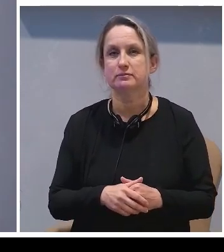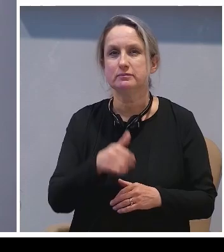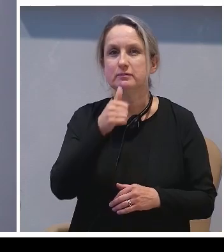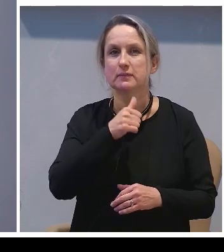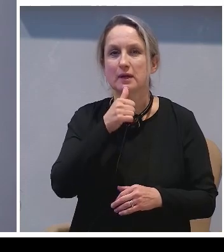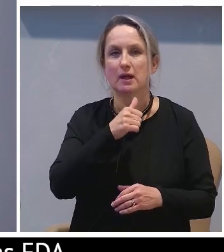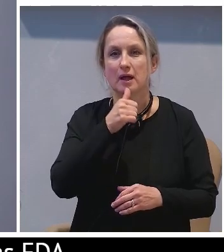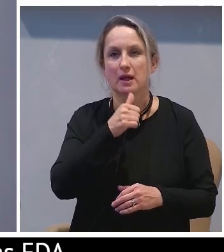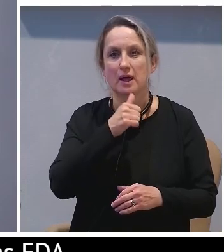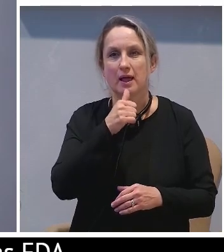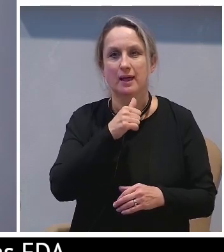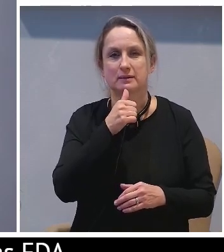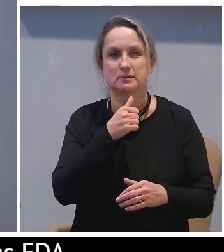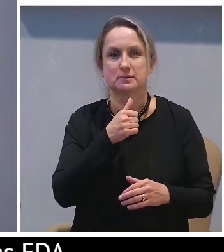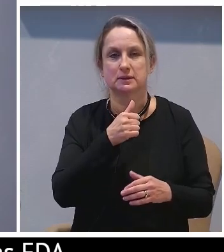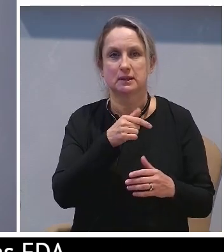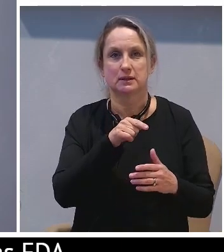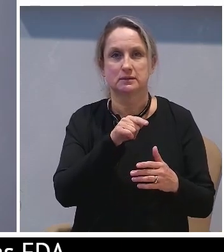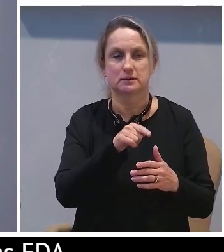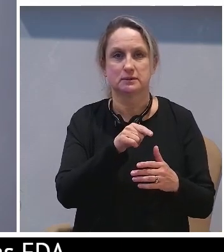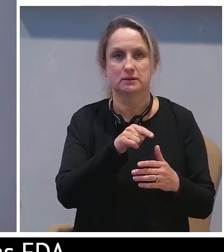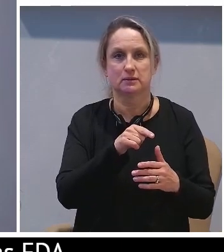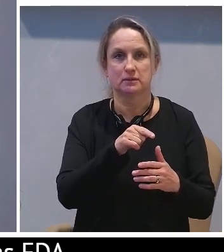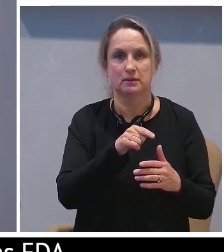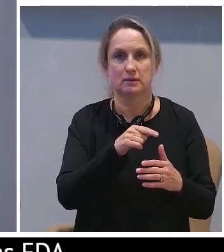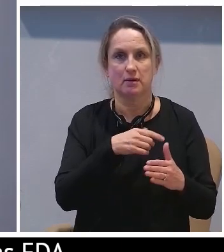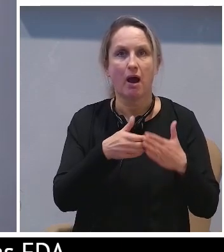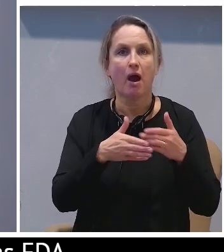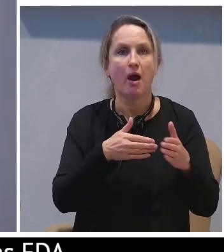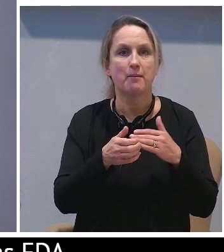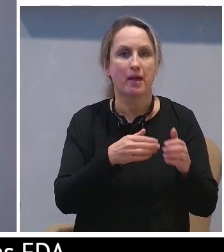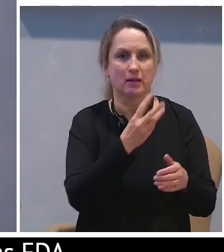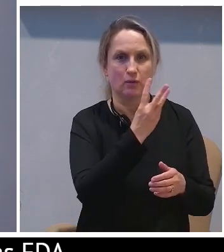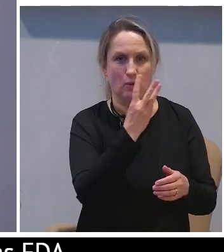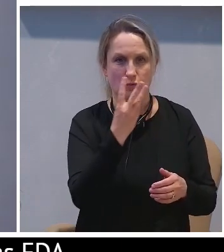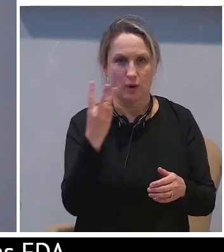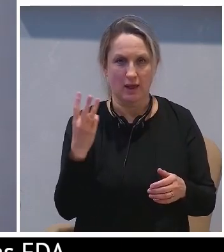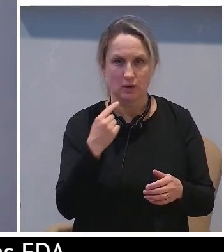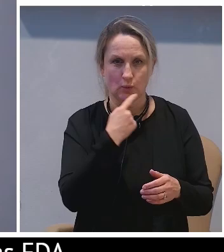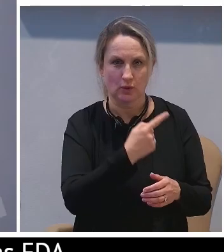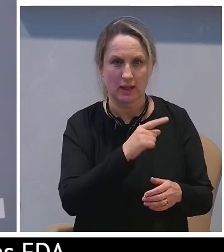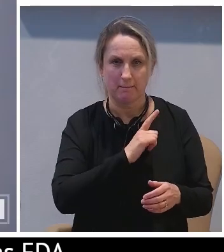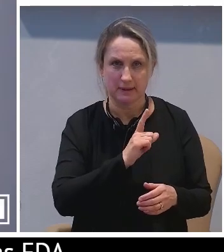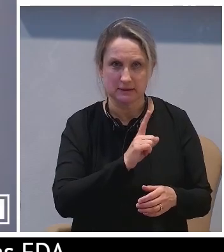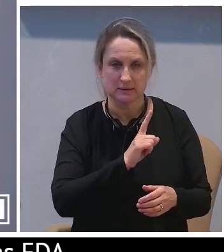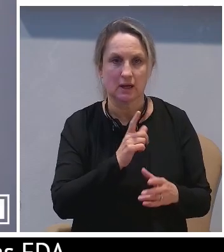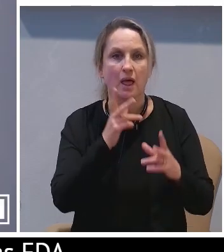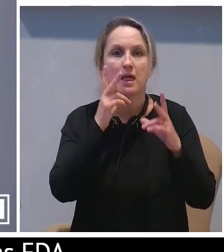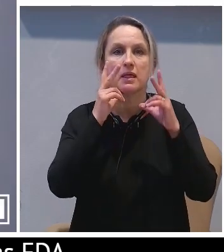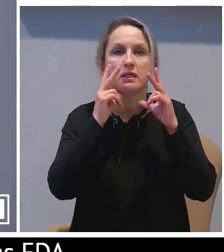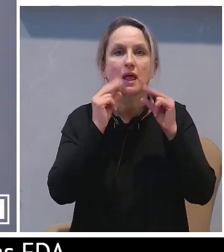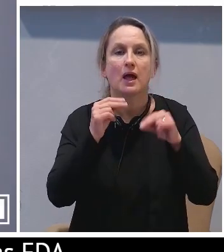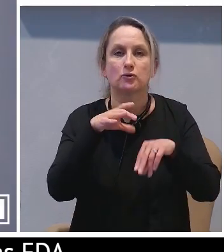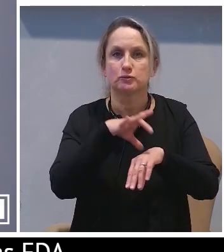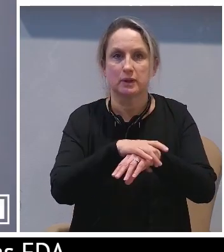FDA ja Elevidise ametlik koduleht on see, et ei ole And what piisavalt the hetkel FDA tõenduspõhisust webpage says